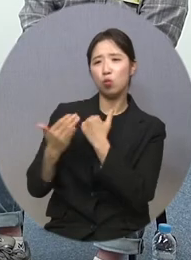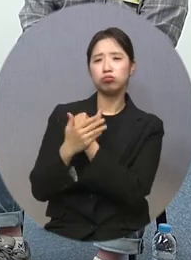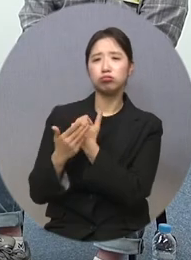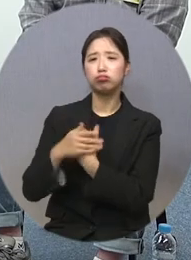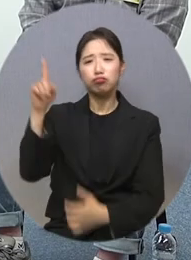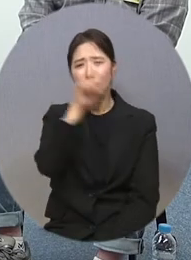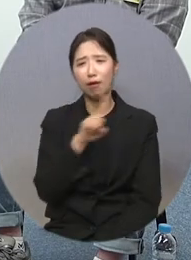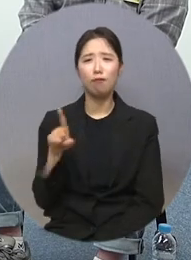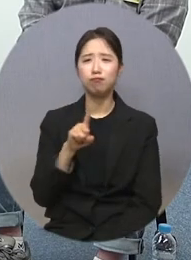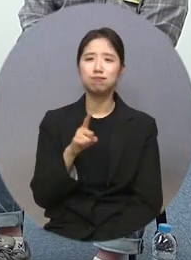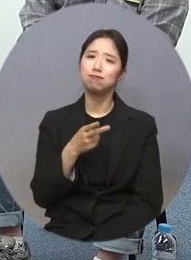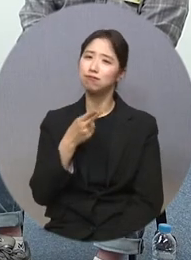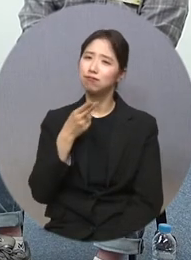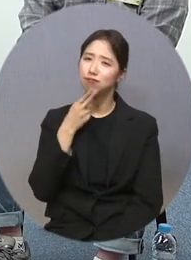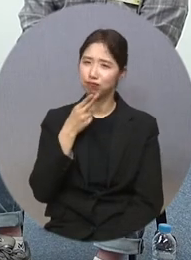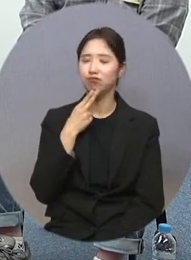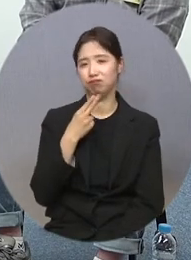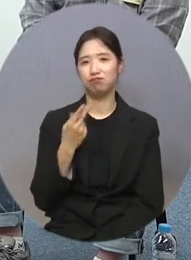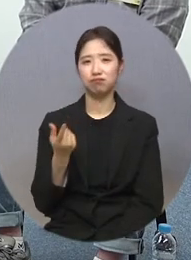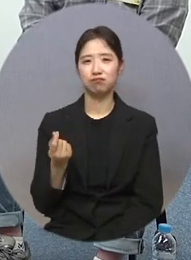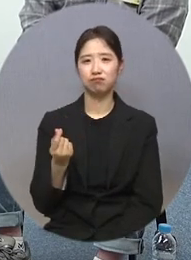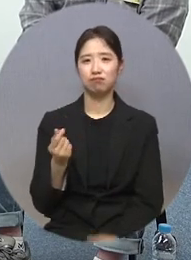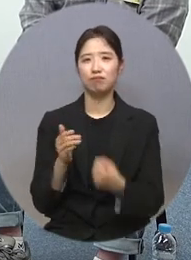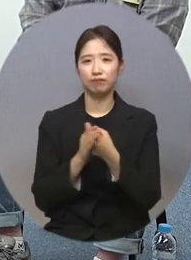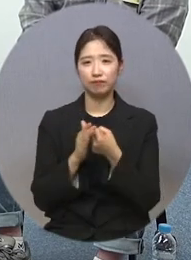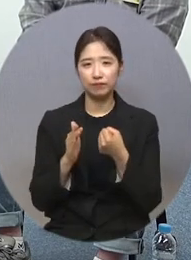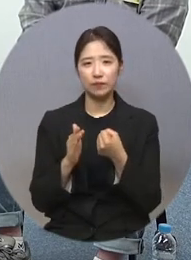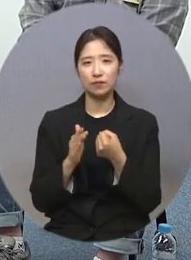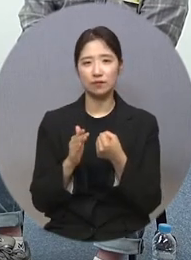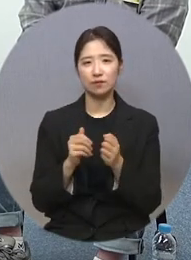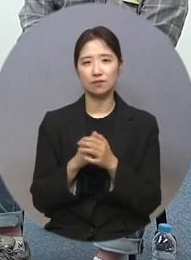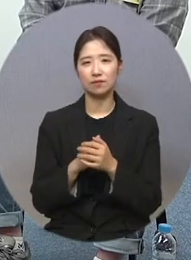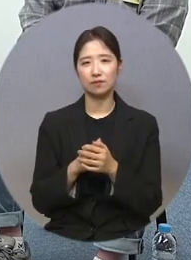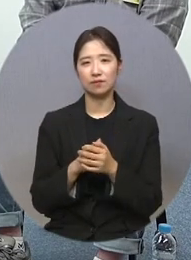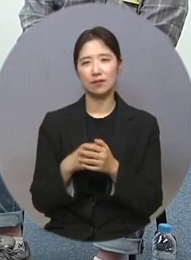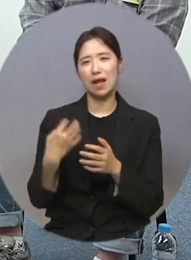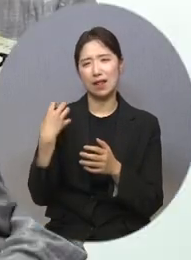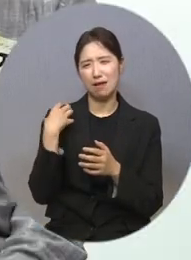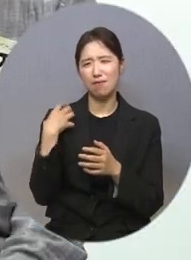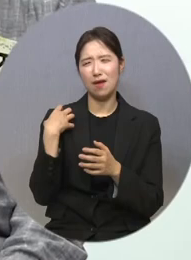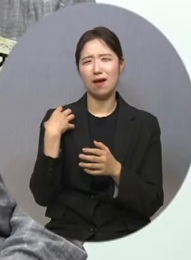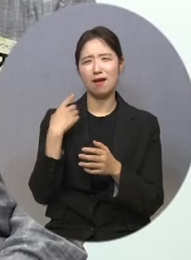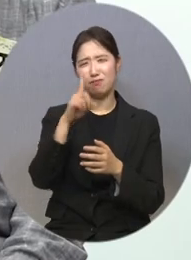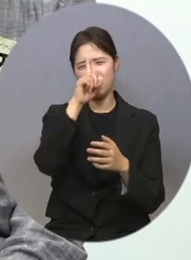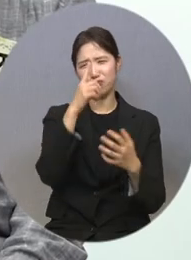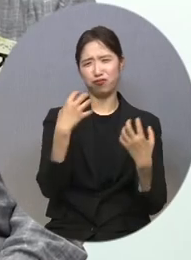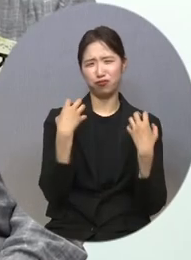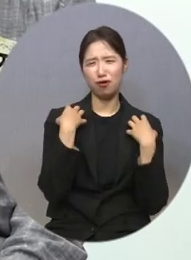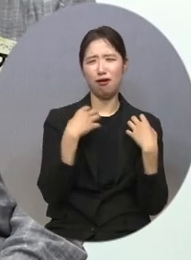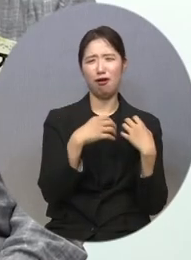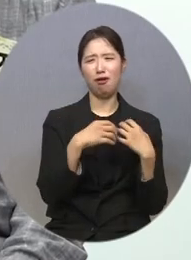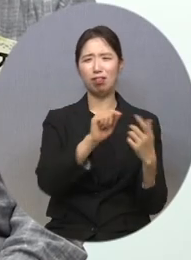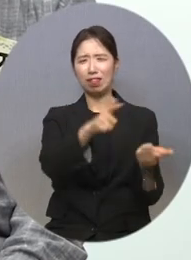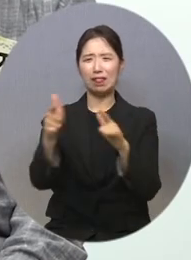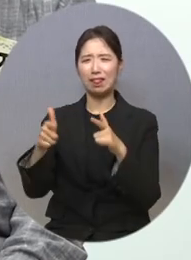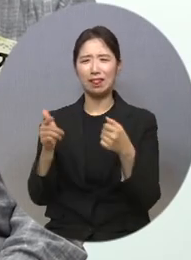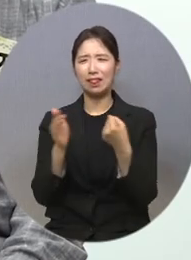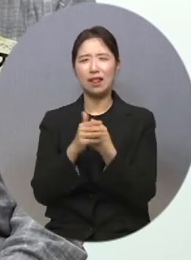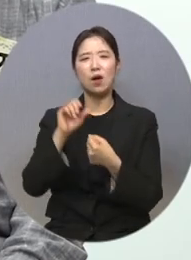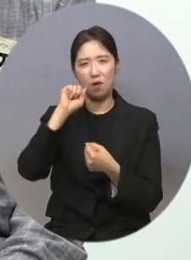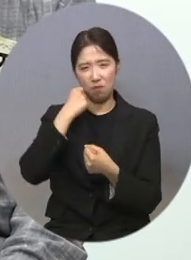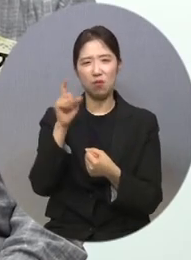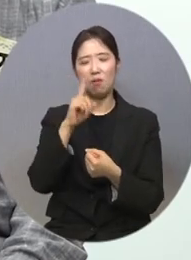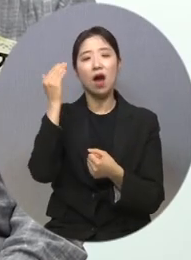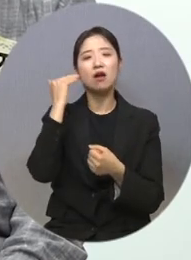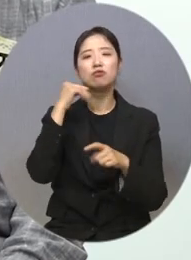전혀 안 되고 있는 부분들이 있거든요. 이게 뭐 사실 담당 부처가 달라서 그렇다는 얘기는 하시는데, 한국수어언어법